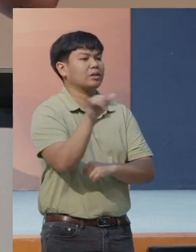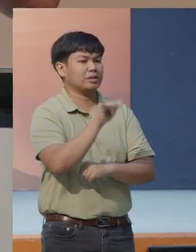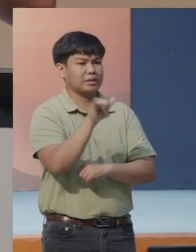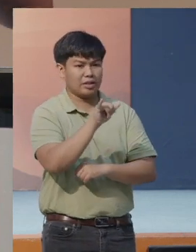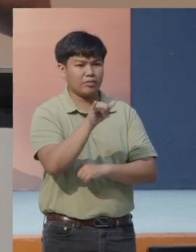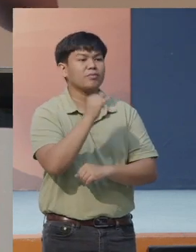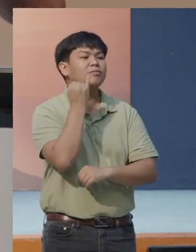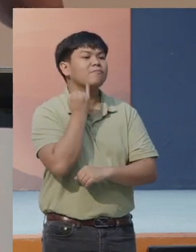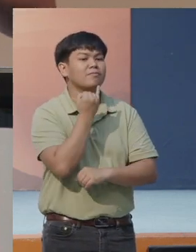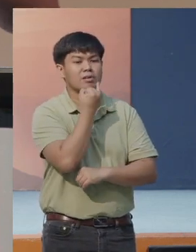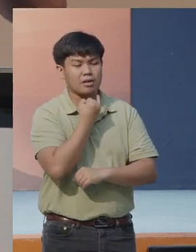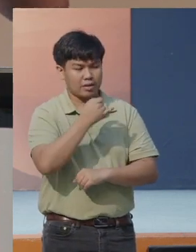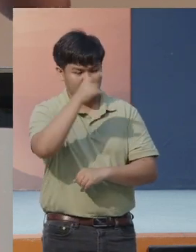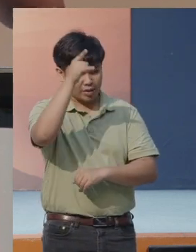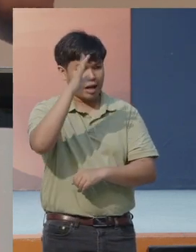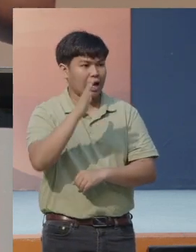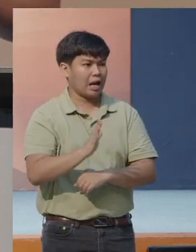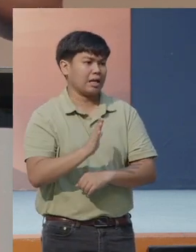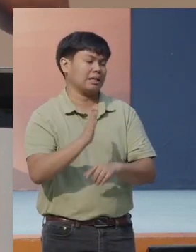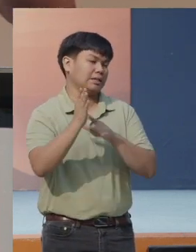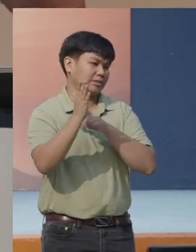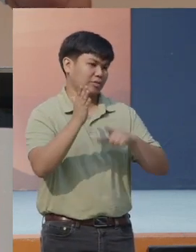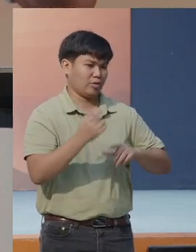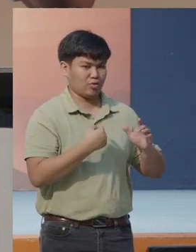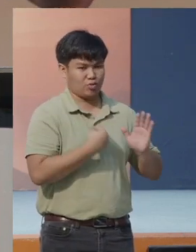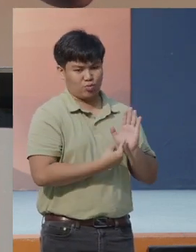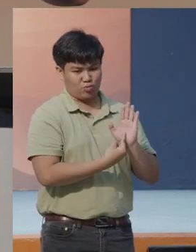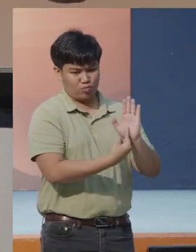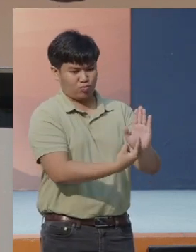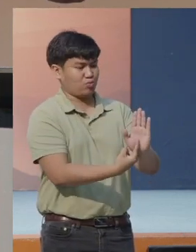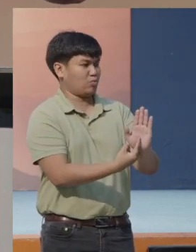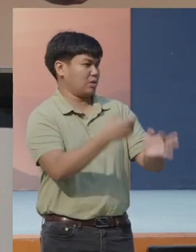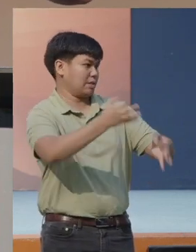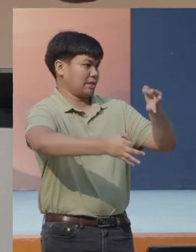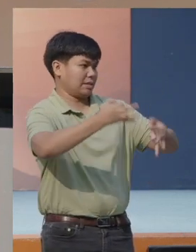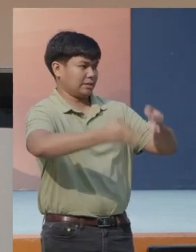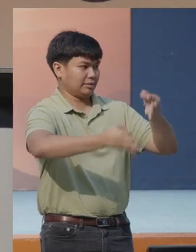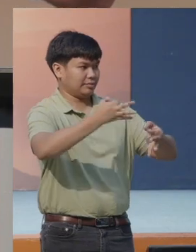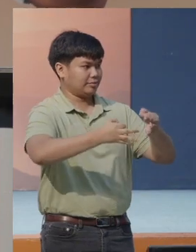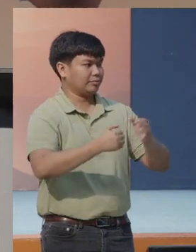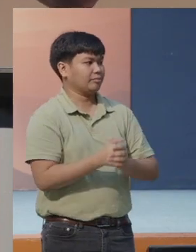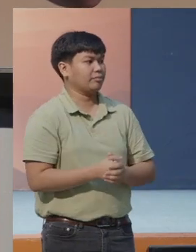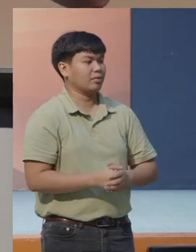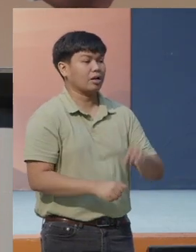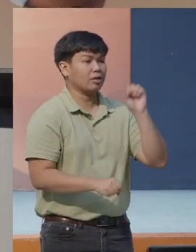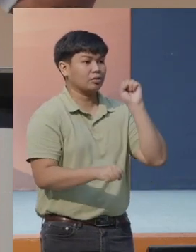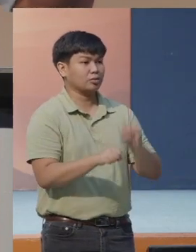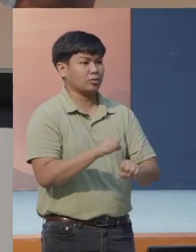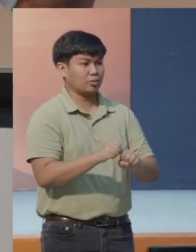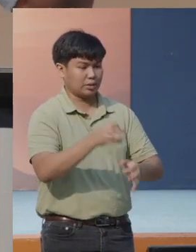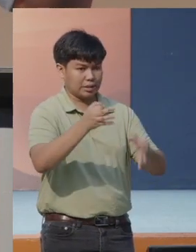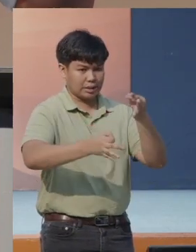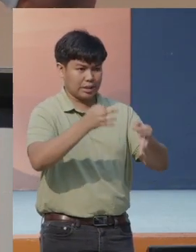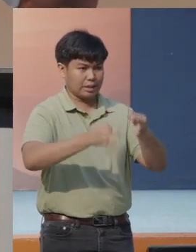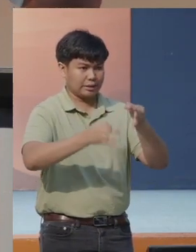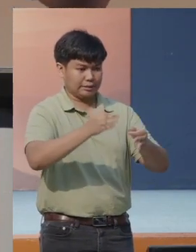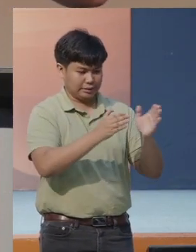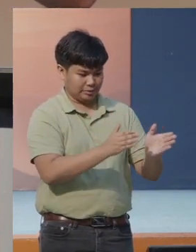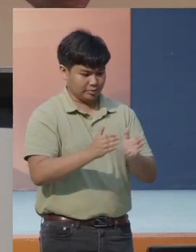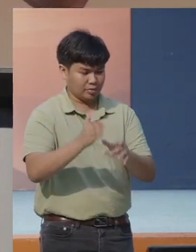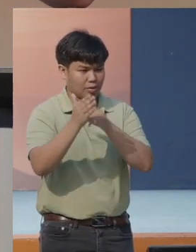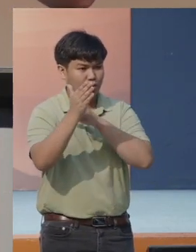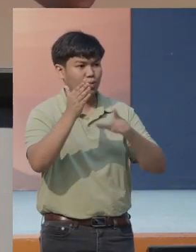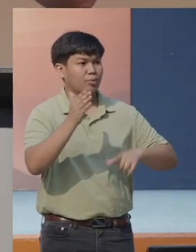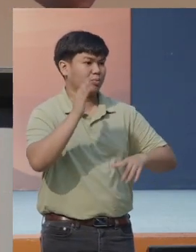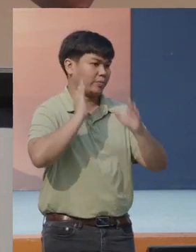native, for I am the Lord. Kaya pinapakita natin dito na ang justice system noon ng Panginoon ay